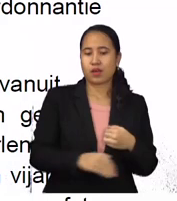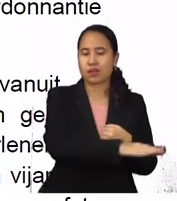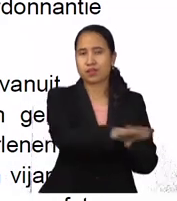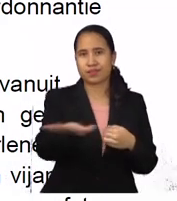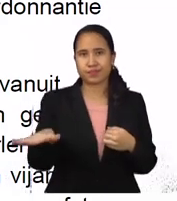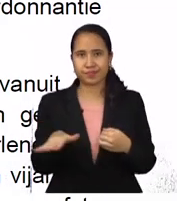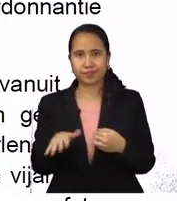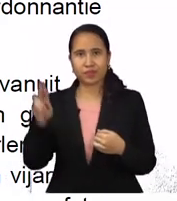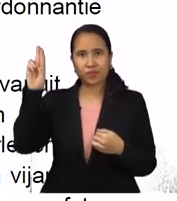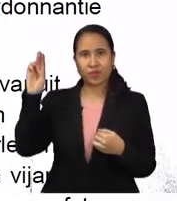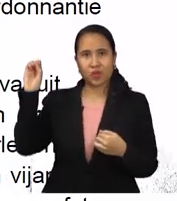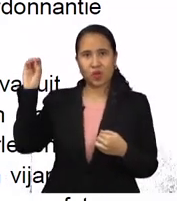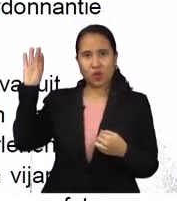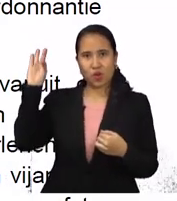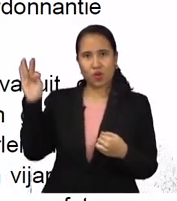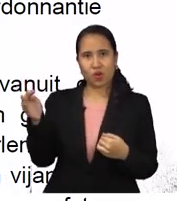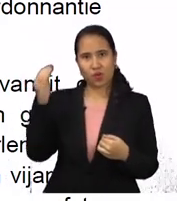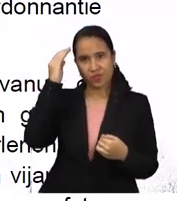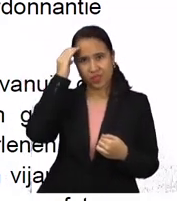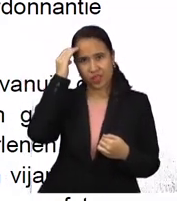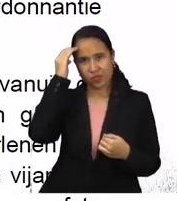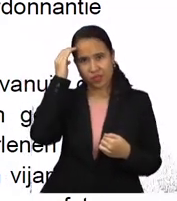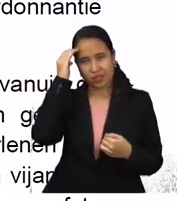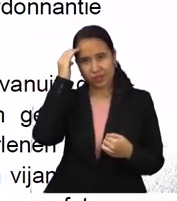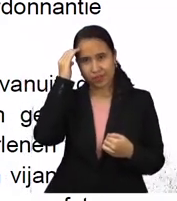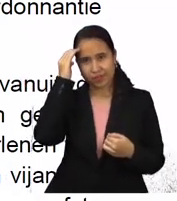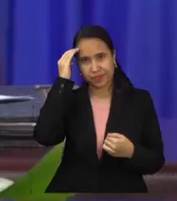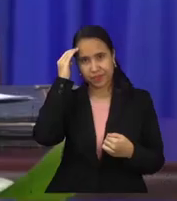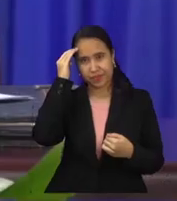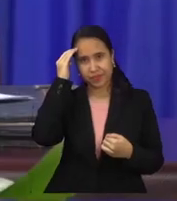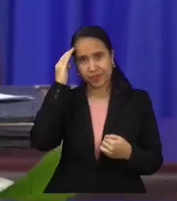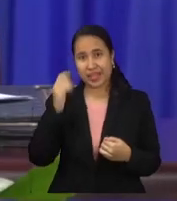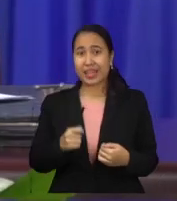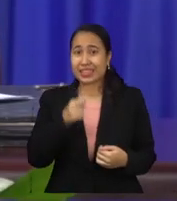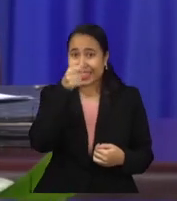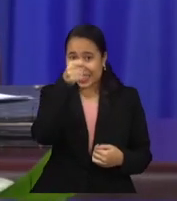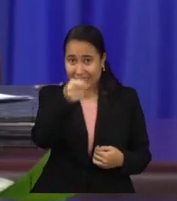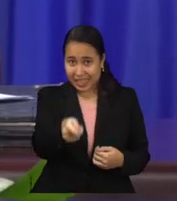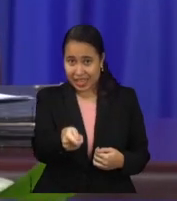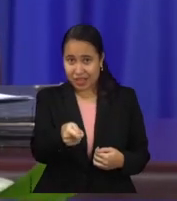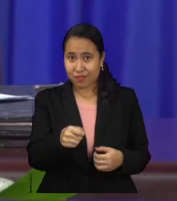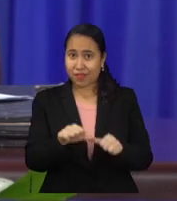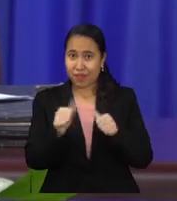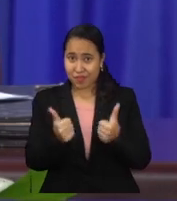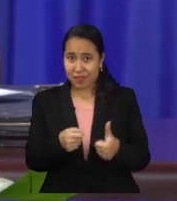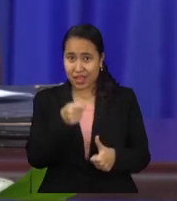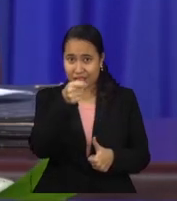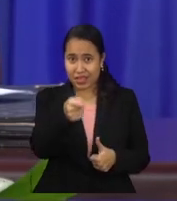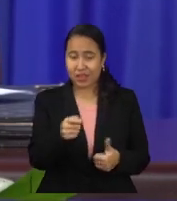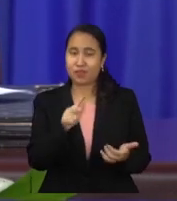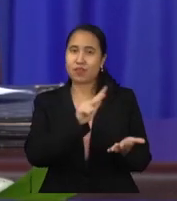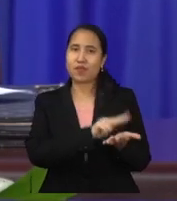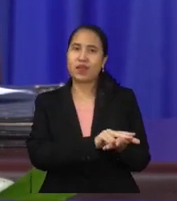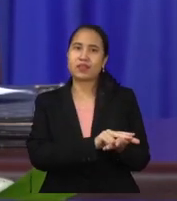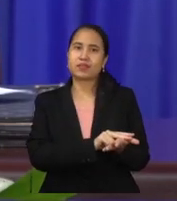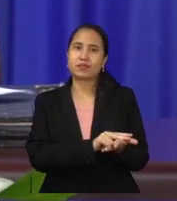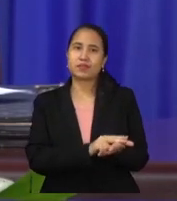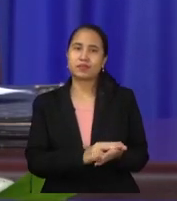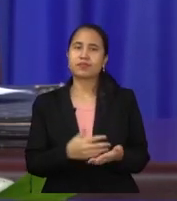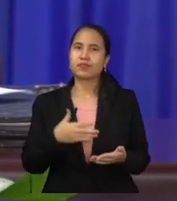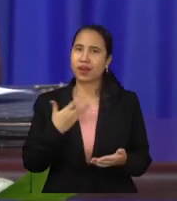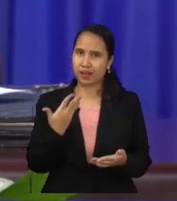Hof neemt ook mee in haar overweging dat het verlenen van amnestie in oude grondwetten van Nederland steeds is